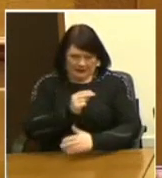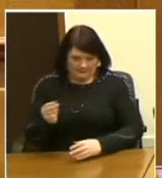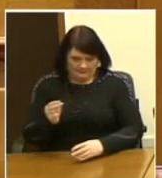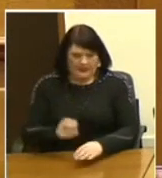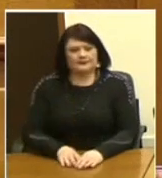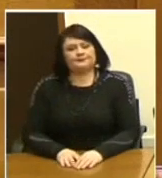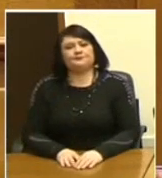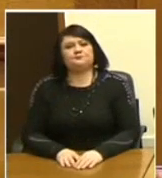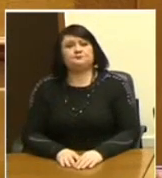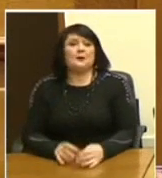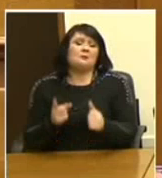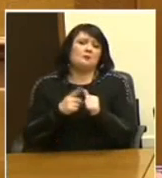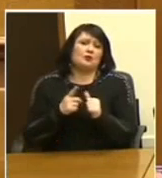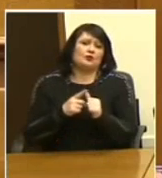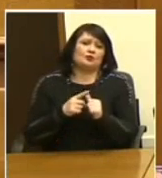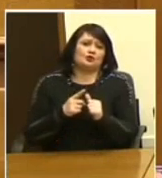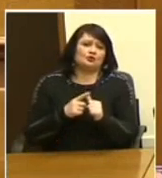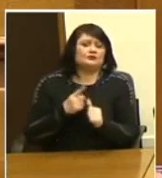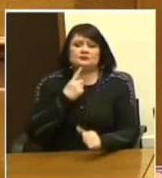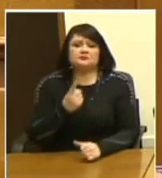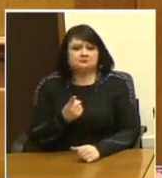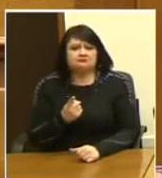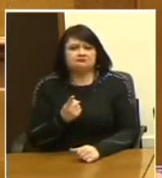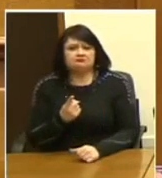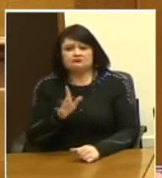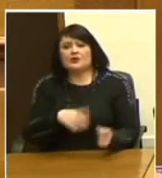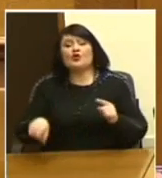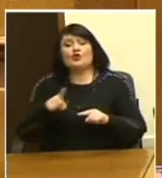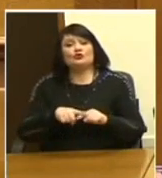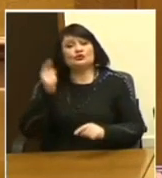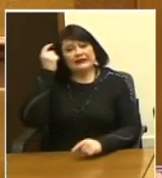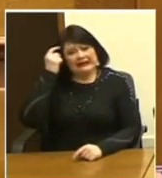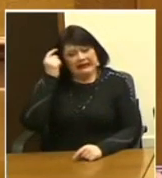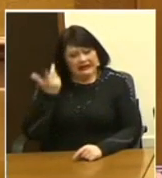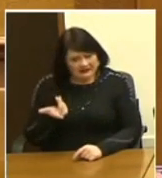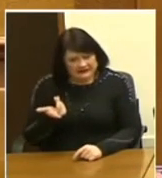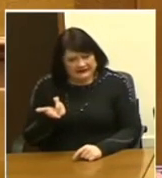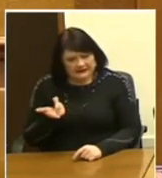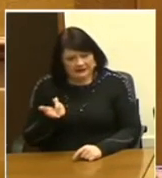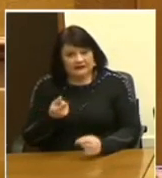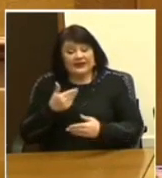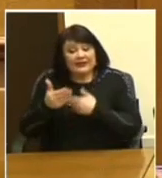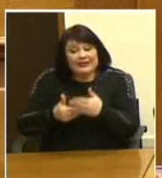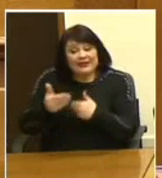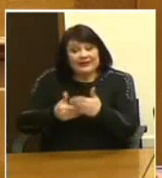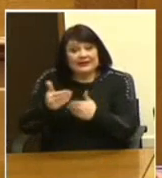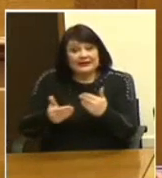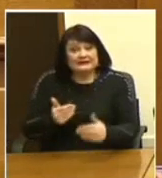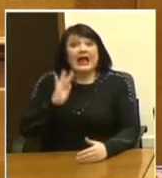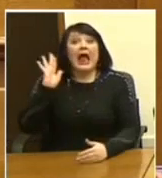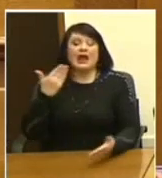Πρώτα απ' όλα, μιλάμε, για να καταλάβει και ο κόσμος που μας ακούει, για μια διαδικασία η οποία, αν